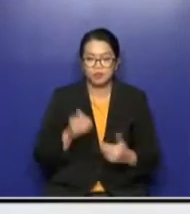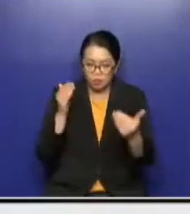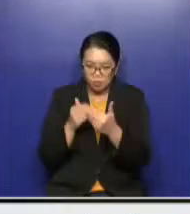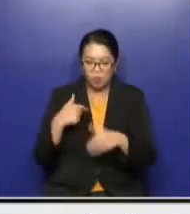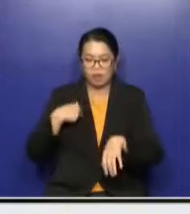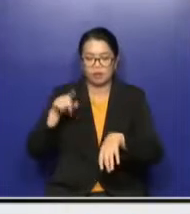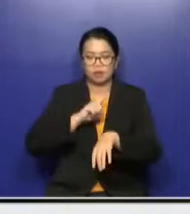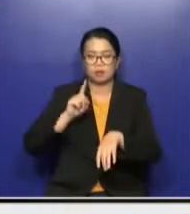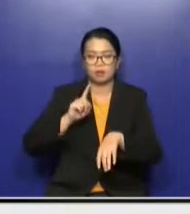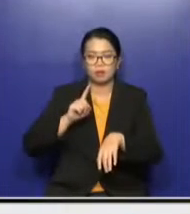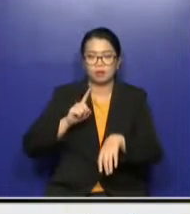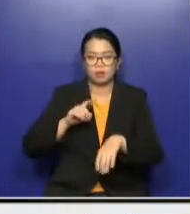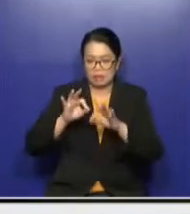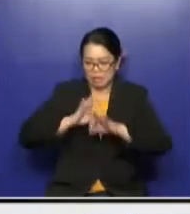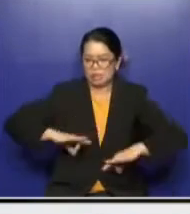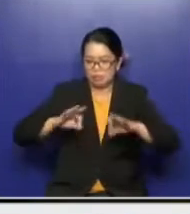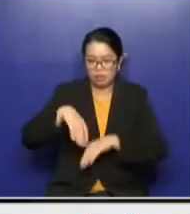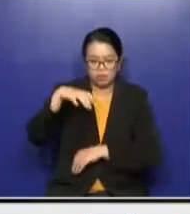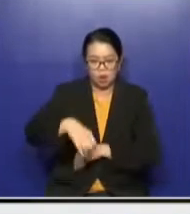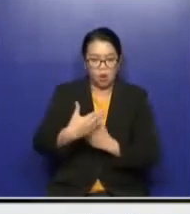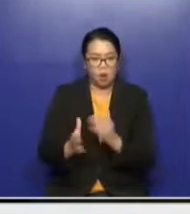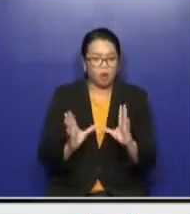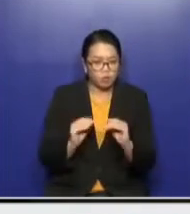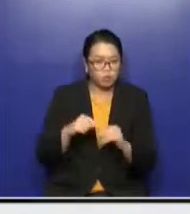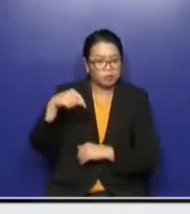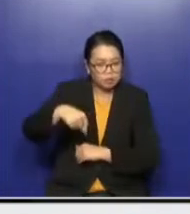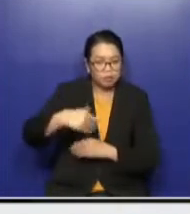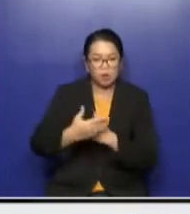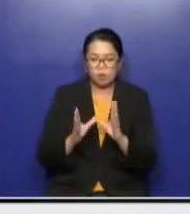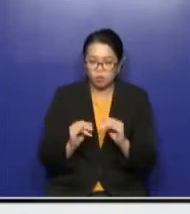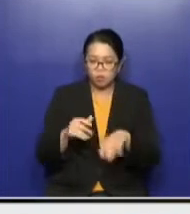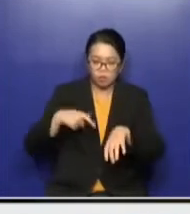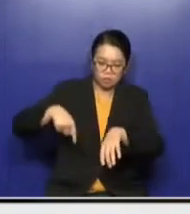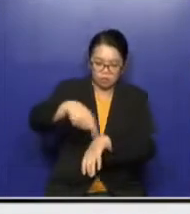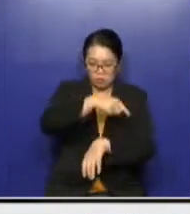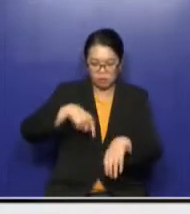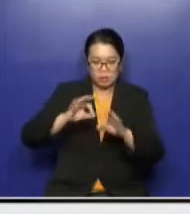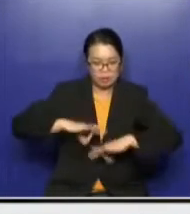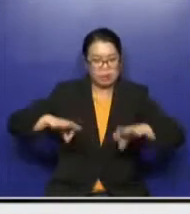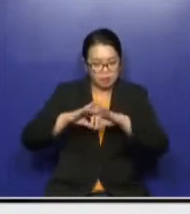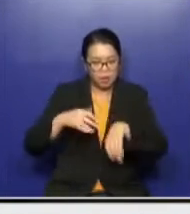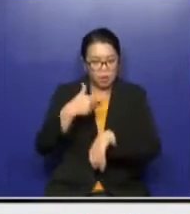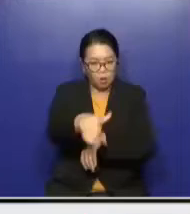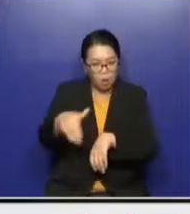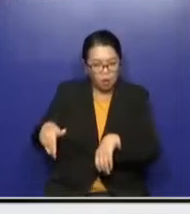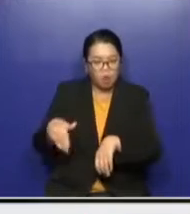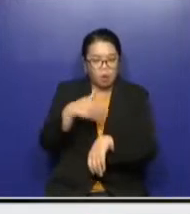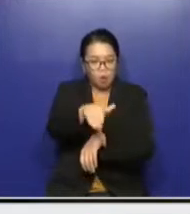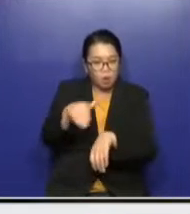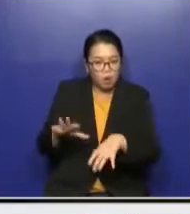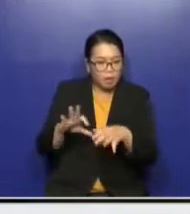วณที่มีความสำคัญอย่างเช่นห้องประชุมสภานะคะบริเวณรอบๆห้องประชุมเนี่ยมันต้องมีความปลอดภั